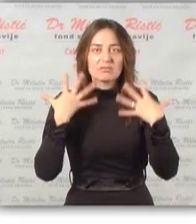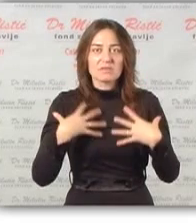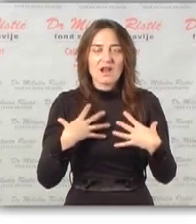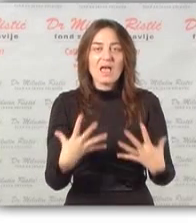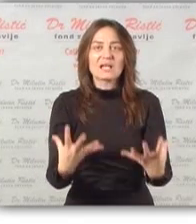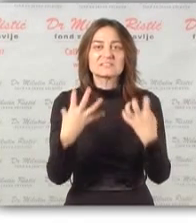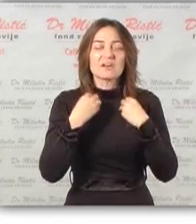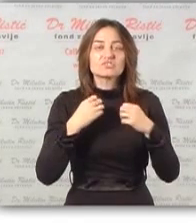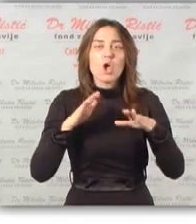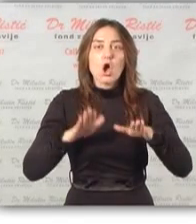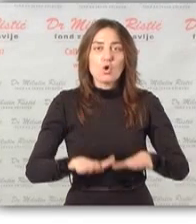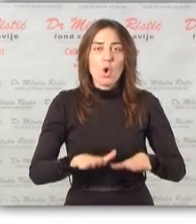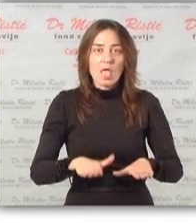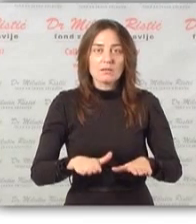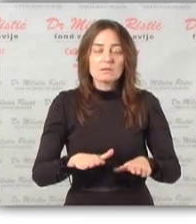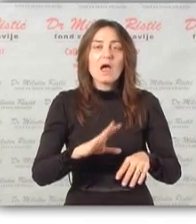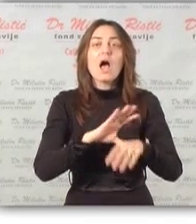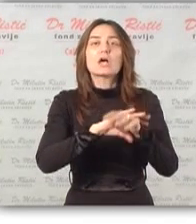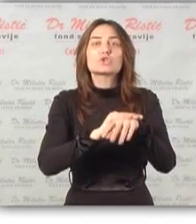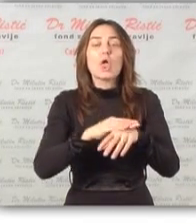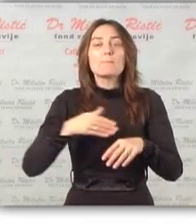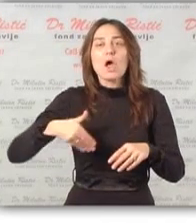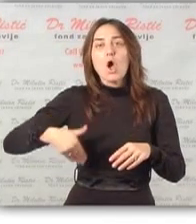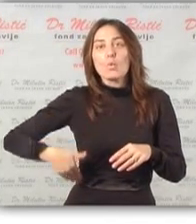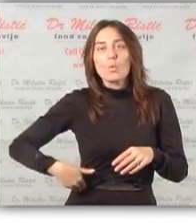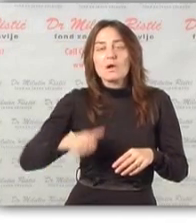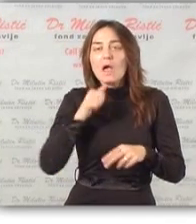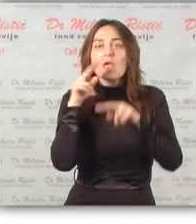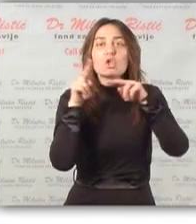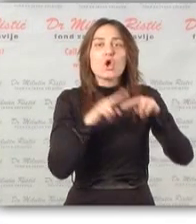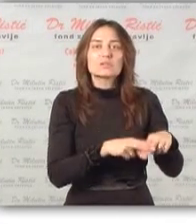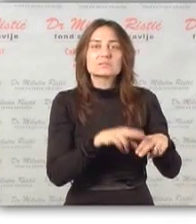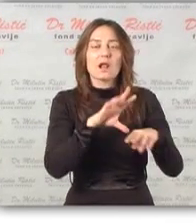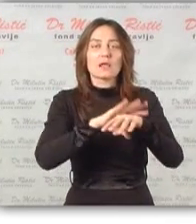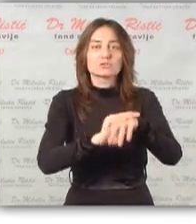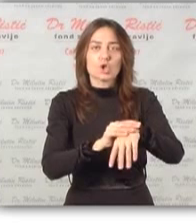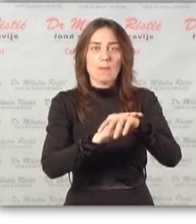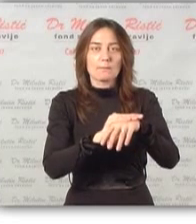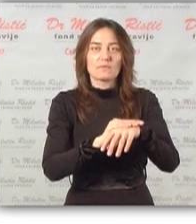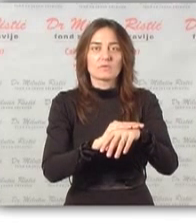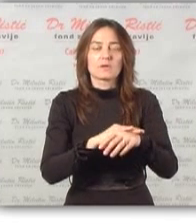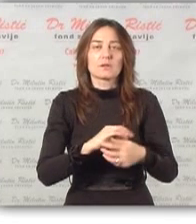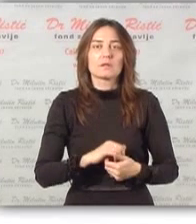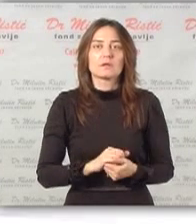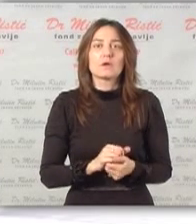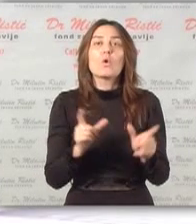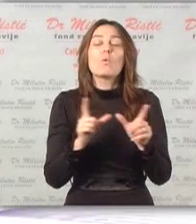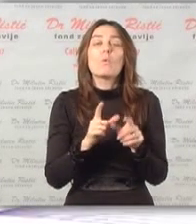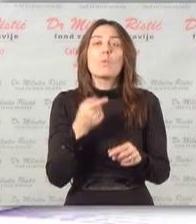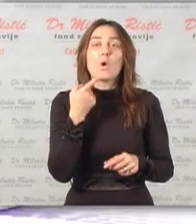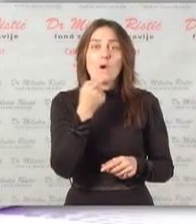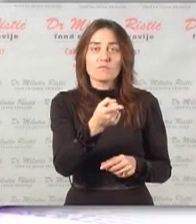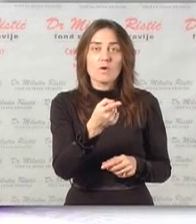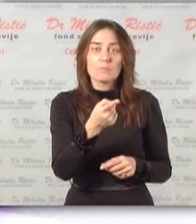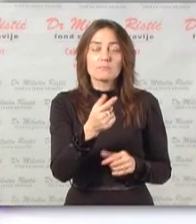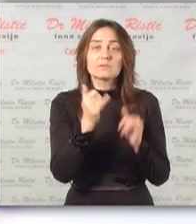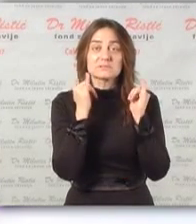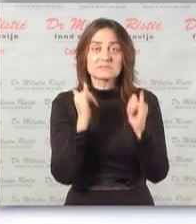tela. Najčešće je zahvaćen zglob kolena, zatim zglob kuka i ostali zglobovi. U